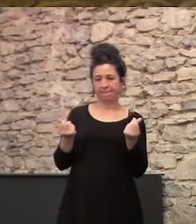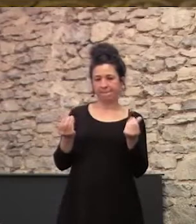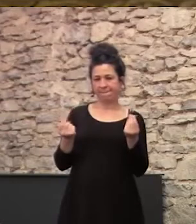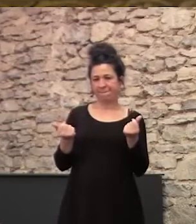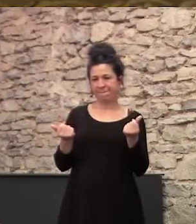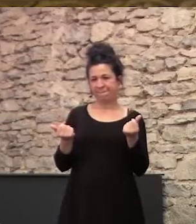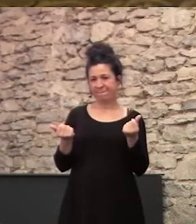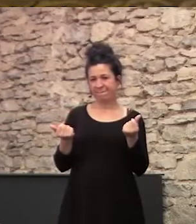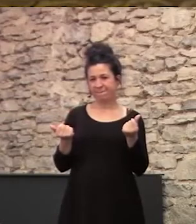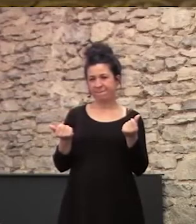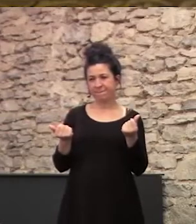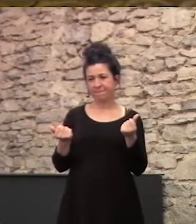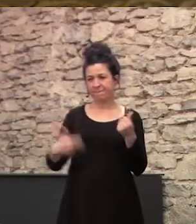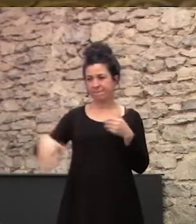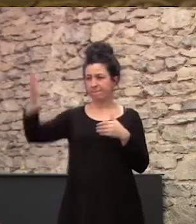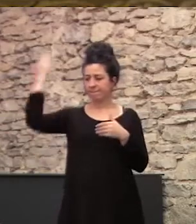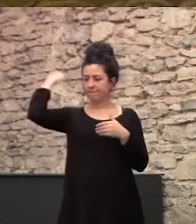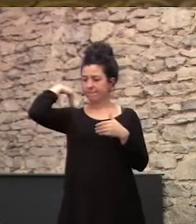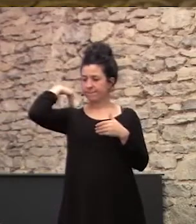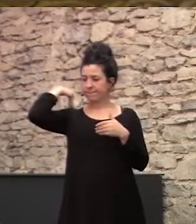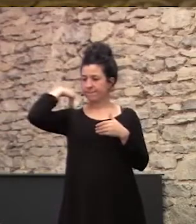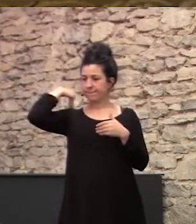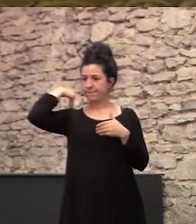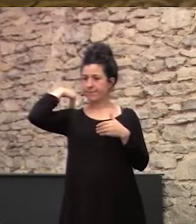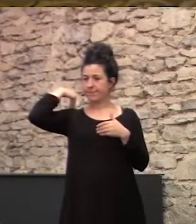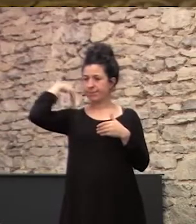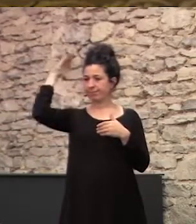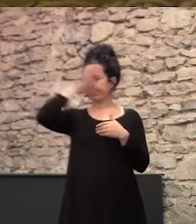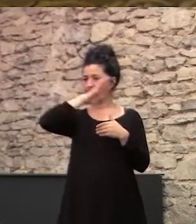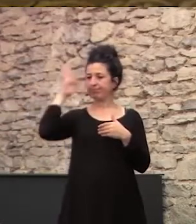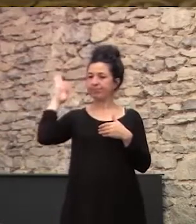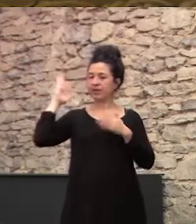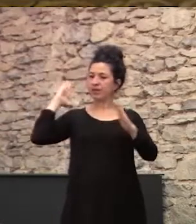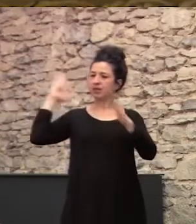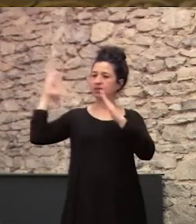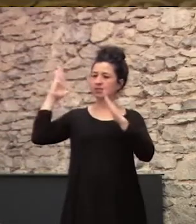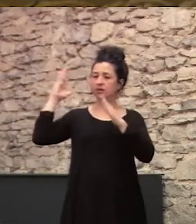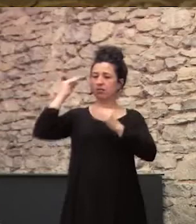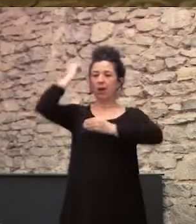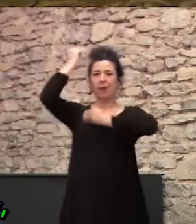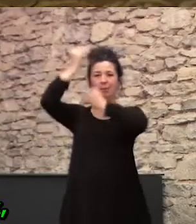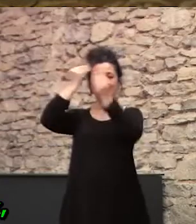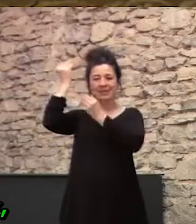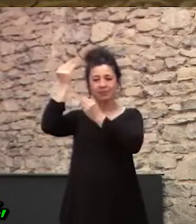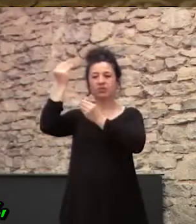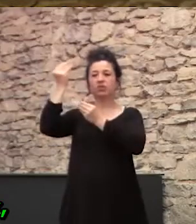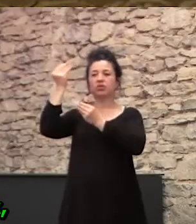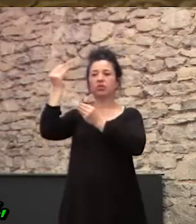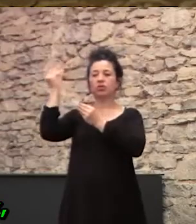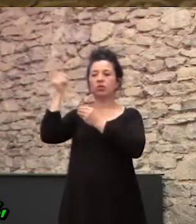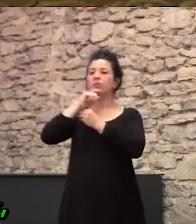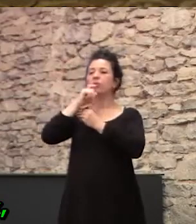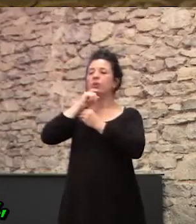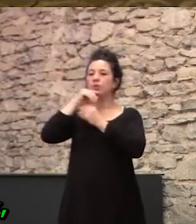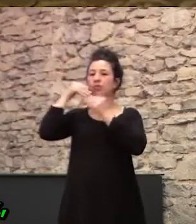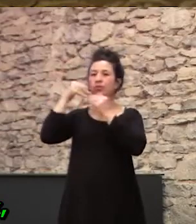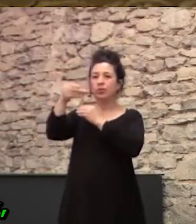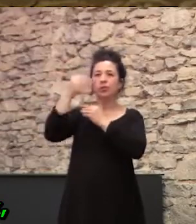zelatuen mundua, zen mundu zeukaten eurek, eta zen mundu petxatu zuten guk edukiko genuela, eta gero guk